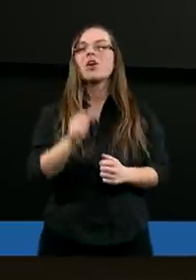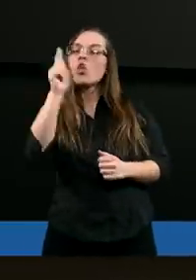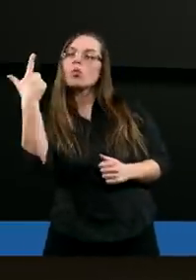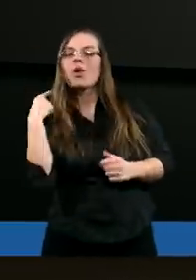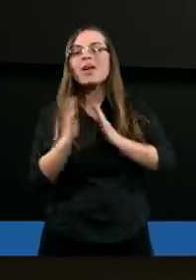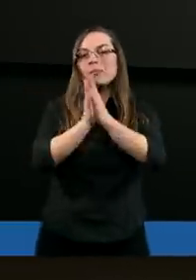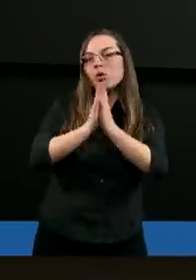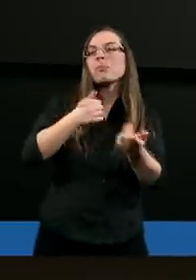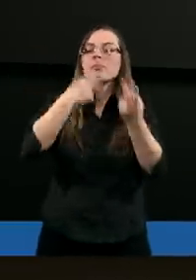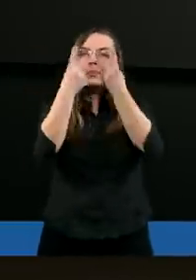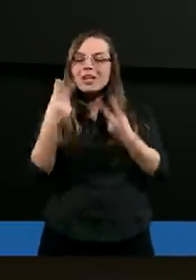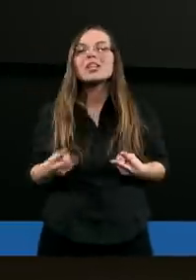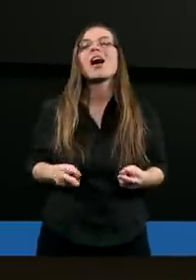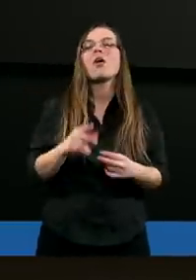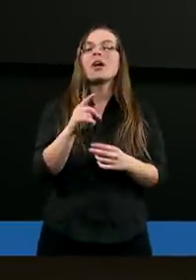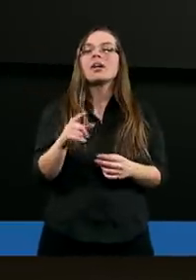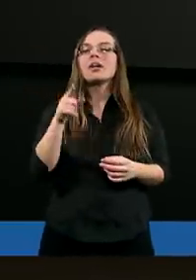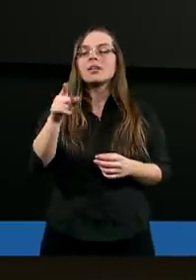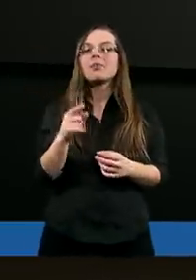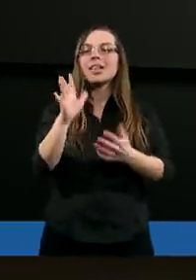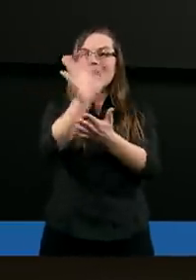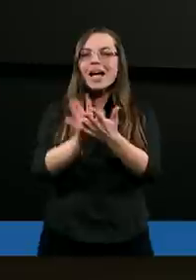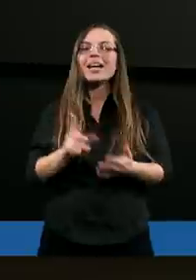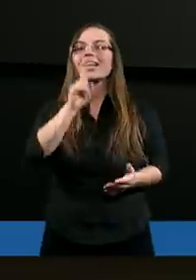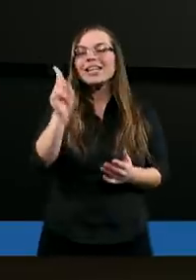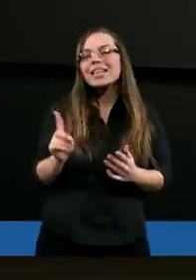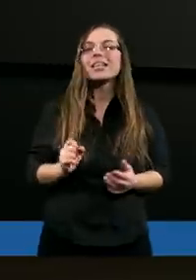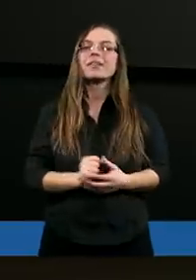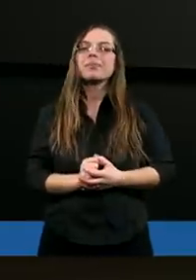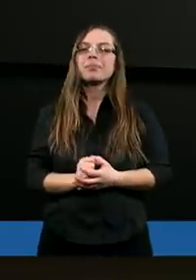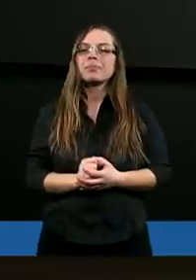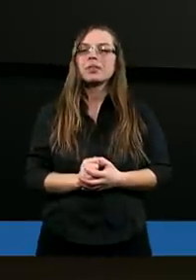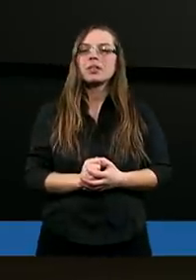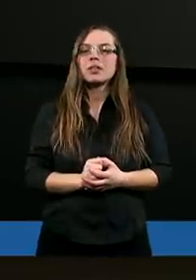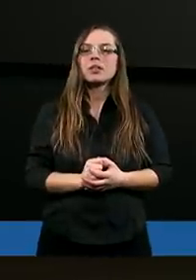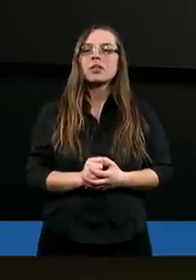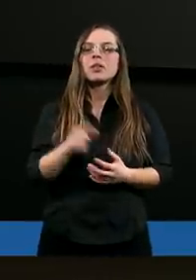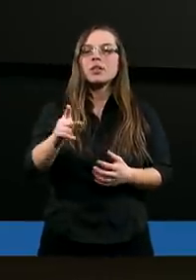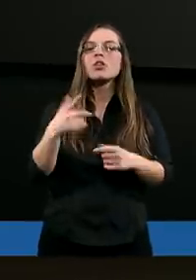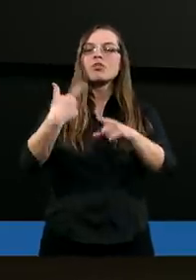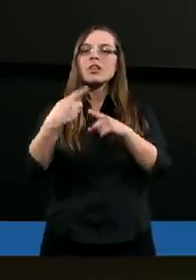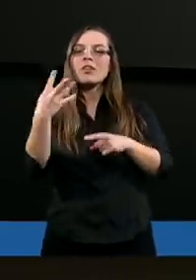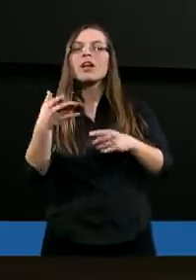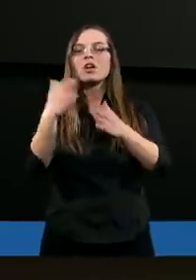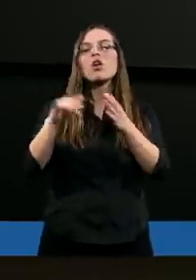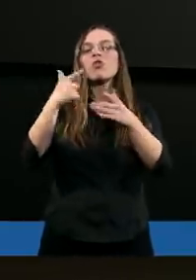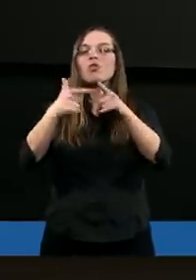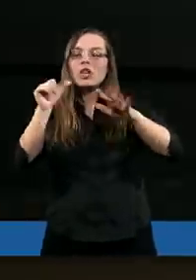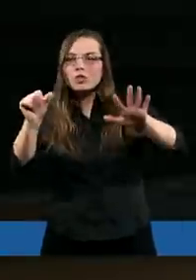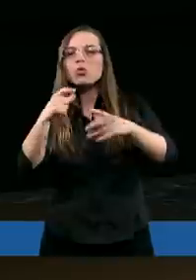poproszę, aby przeczytała tekst z też tego 14 rozdziału, 26